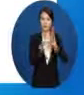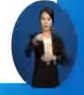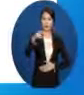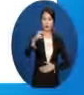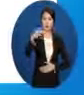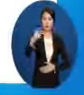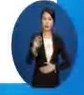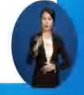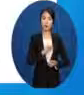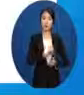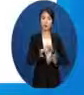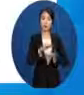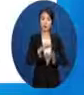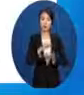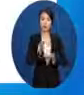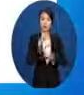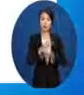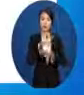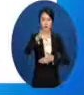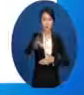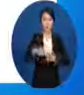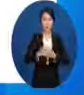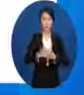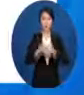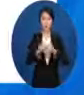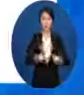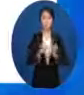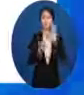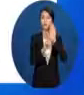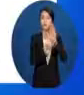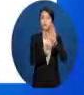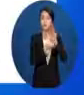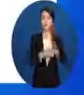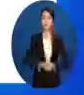이상 자세한 사항은 천안시 일자리 종합센터로 문의하시길 바랍니다.